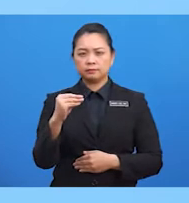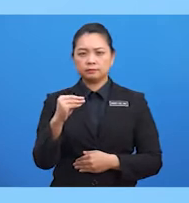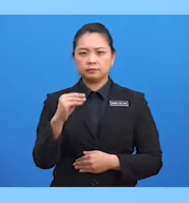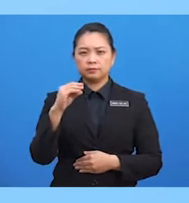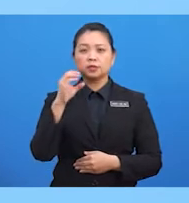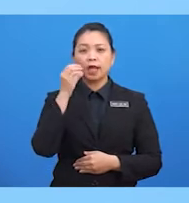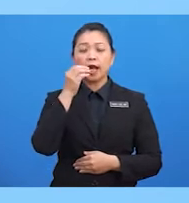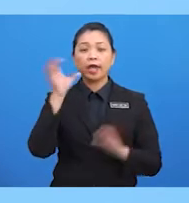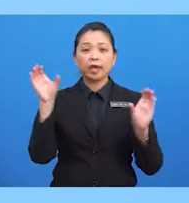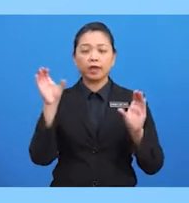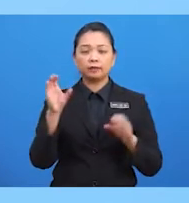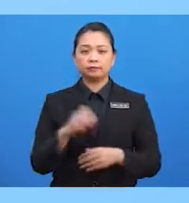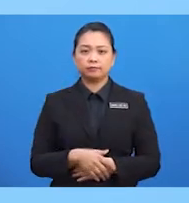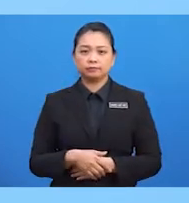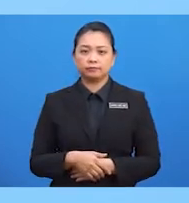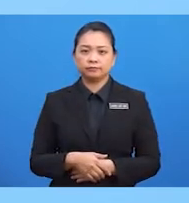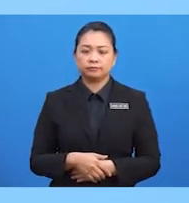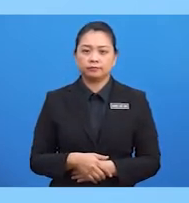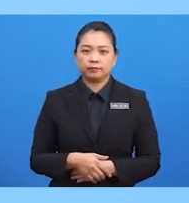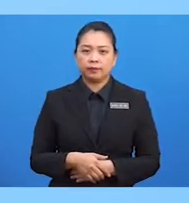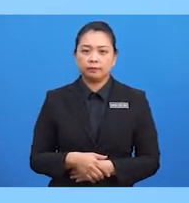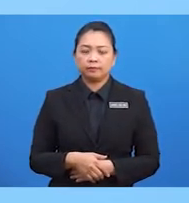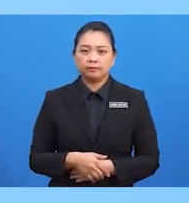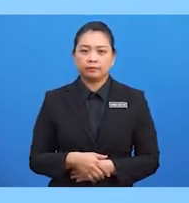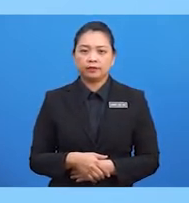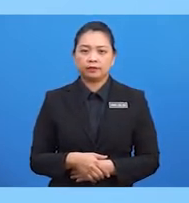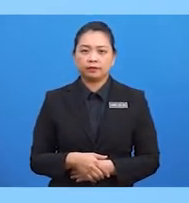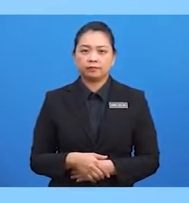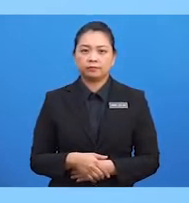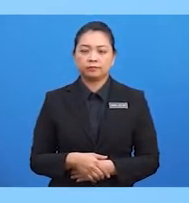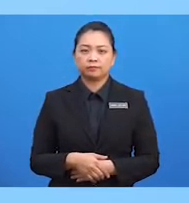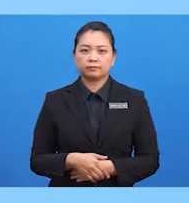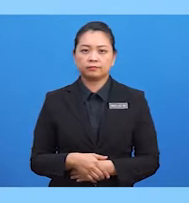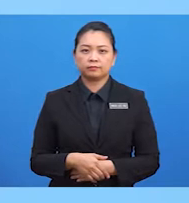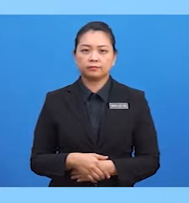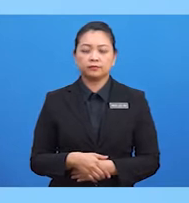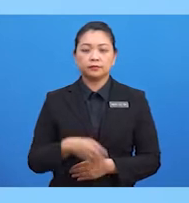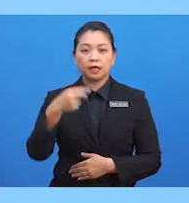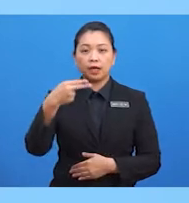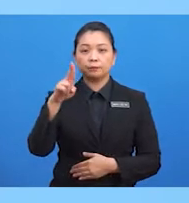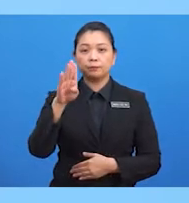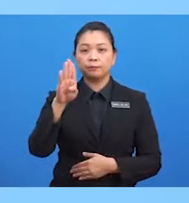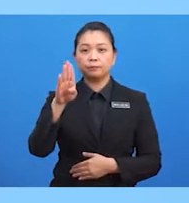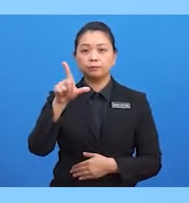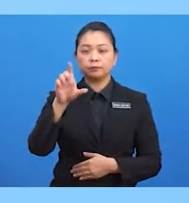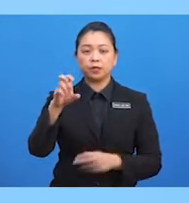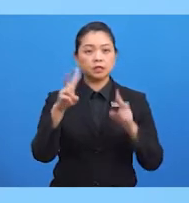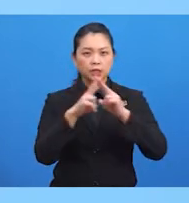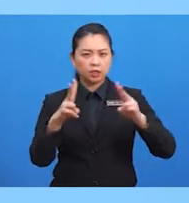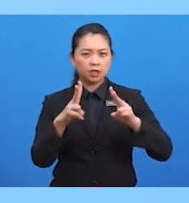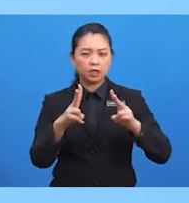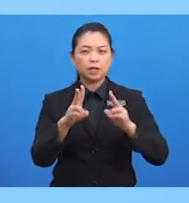berada 500 km dari permukaan bumi. Ia sangat berguna untuk